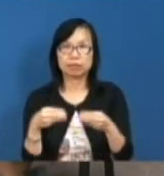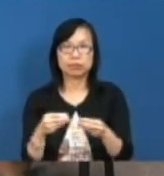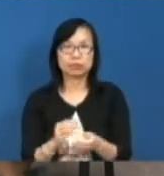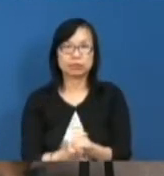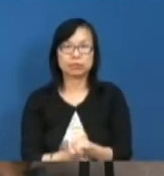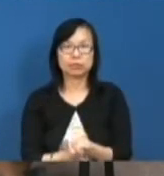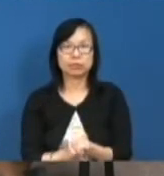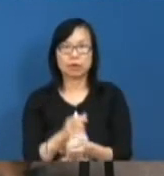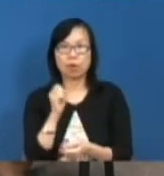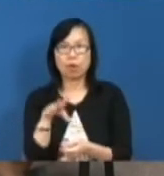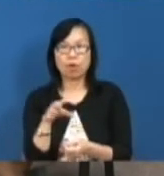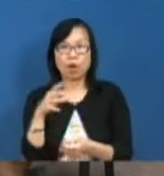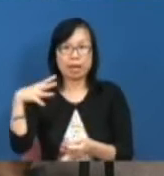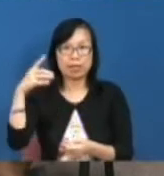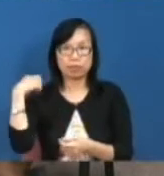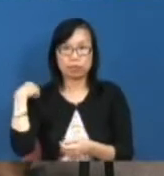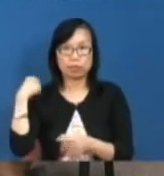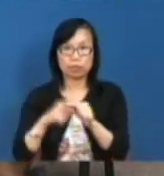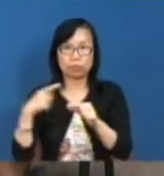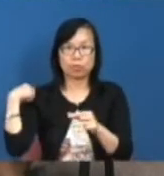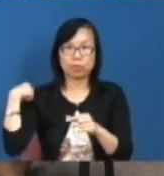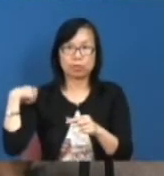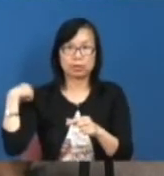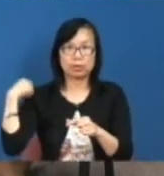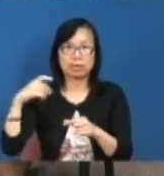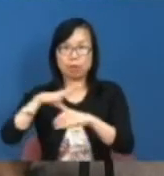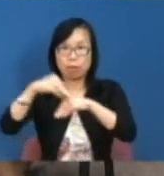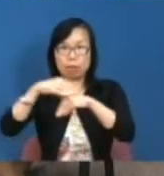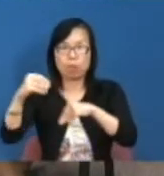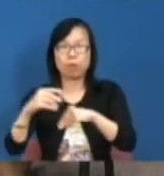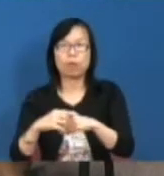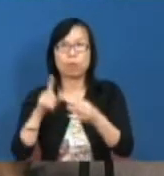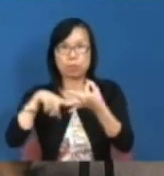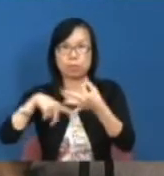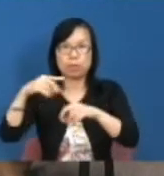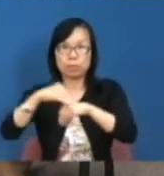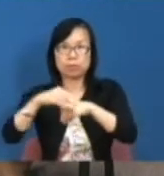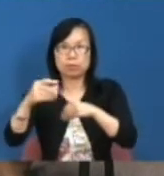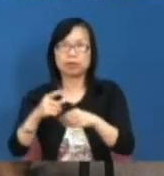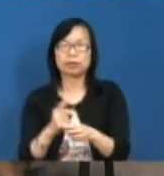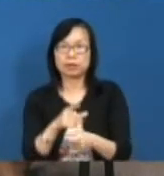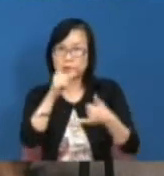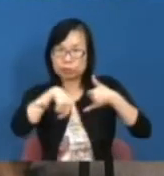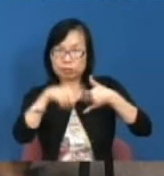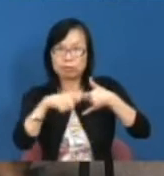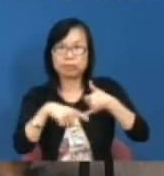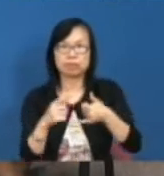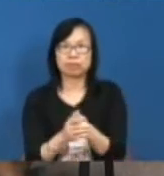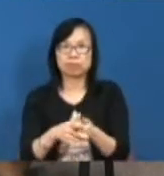問題，就是老毛在生前花了這麼多精力去搞個人崇拜，只不過是過